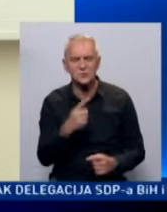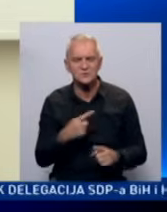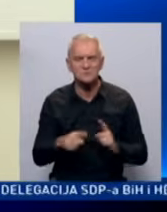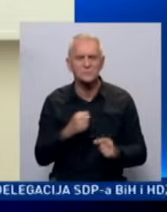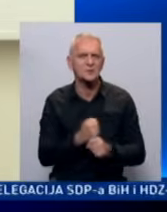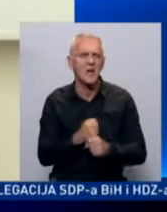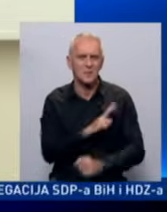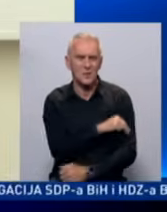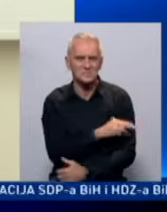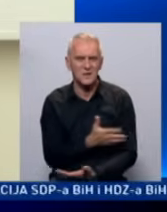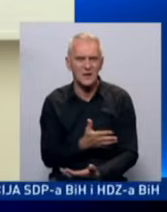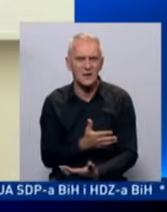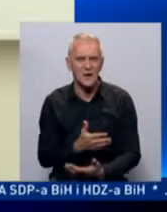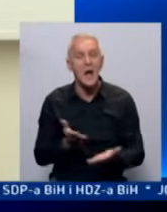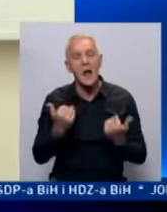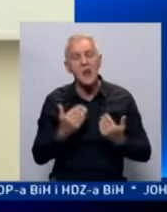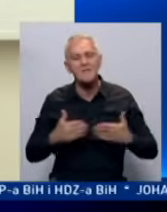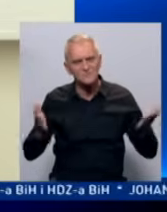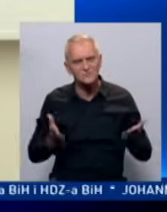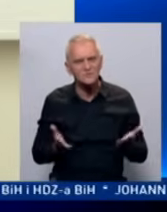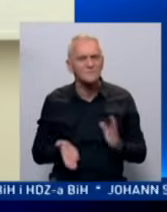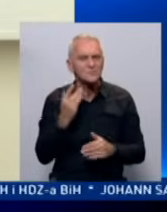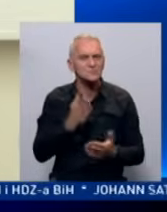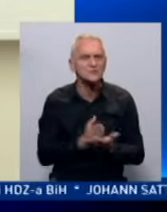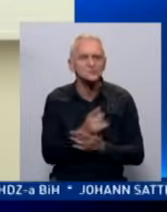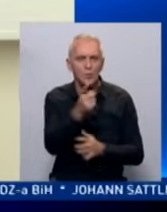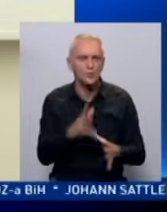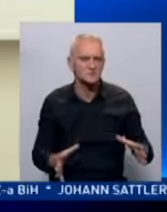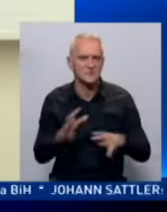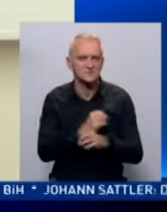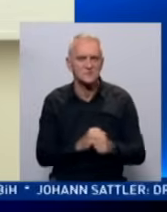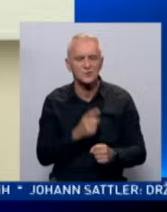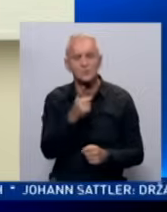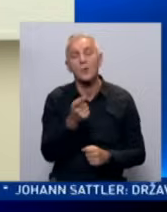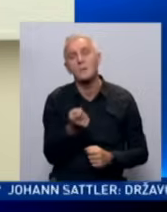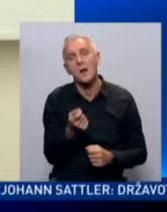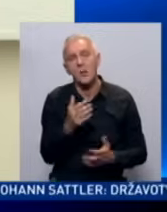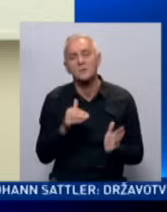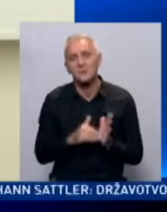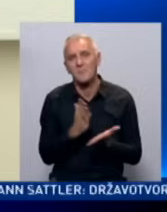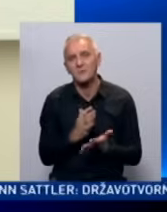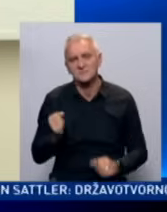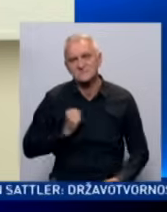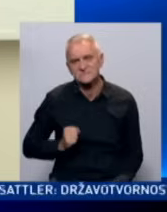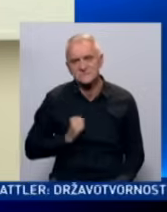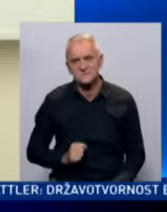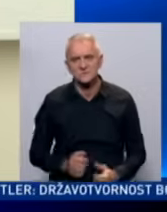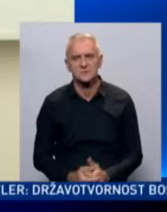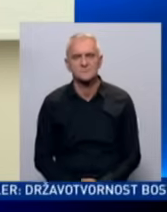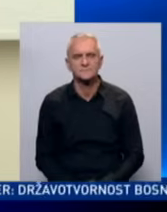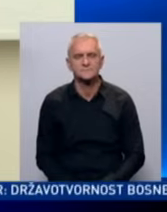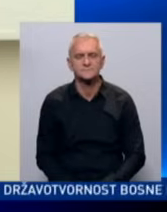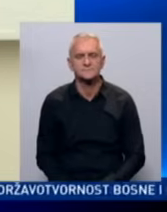ali u većini slučajeva to se riješi, samo što malo trebate biti strpljeni, preko da nas ništa ne može